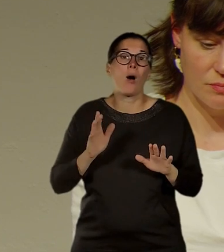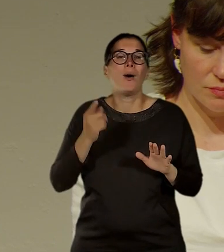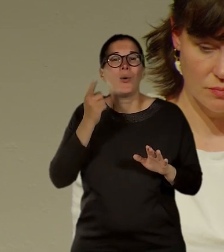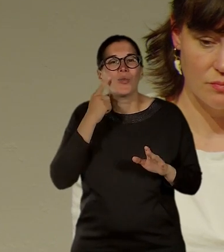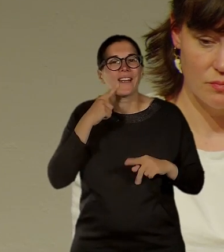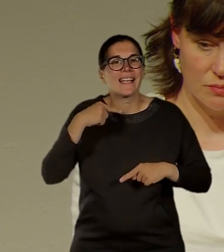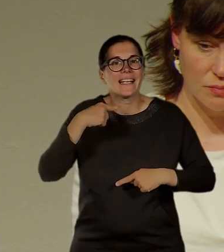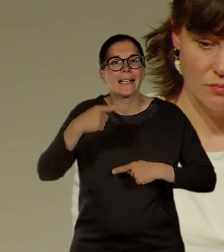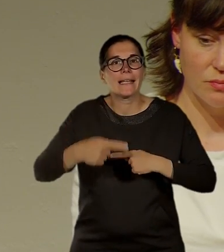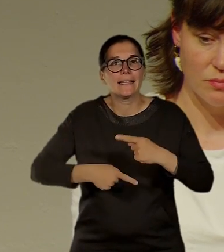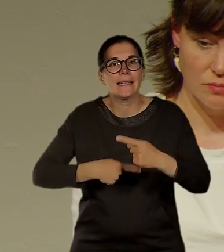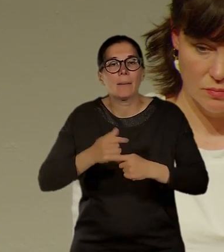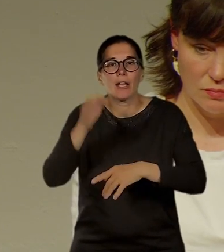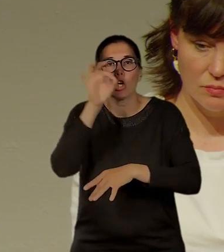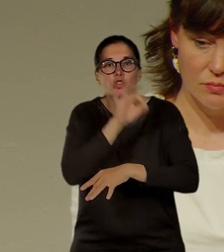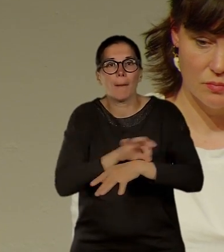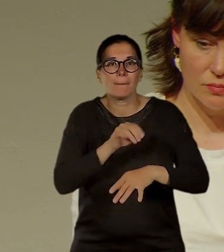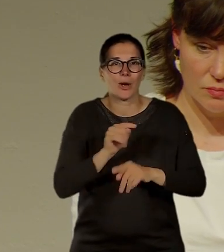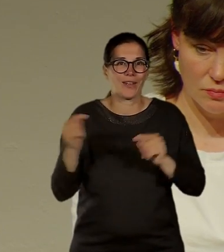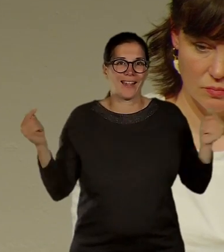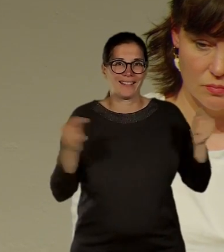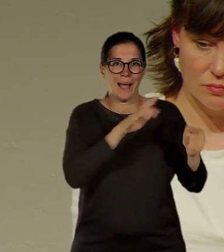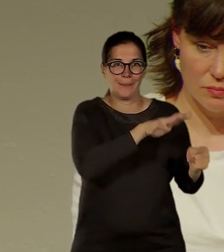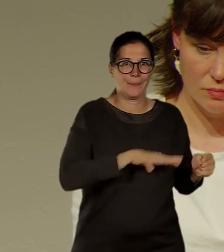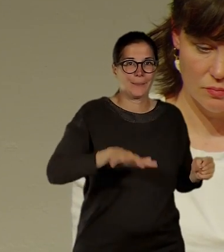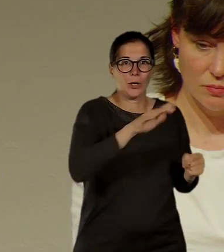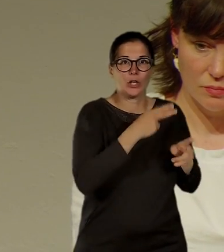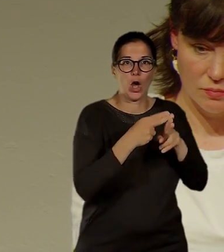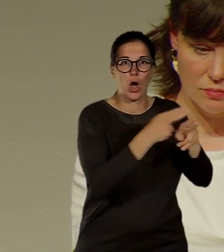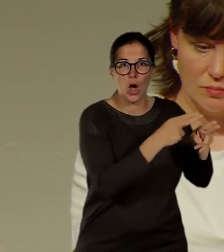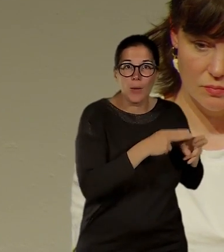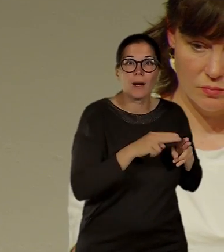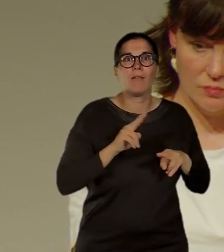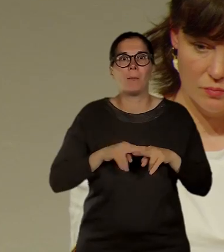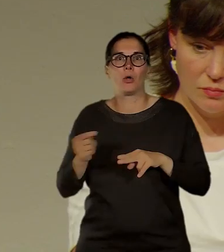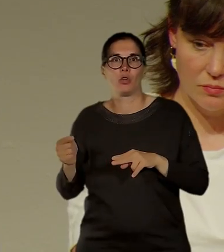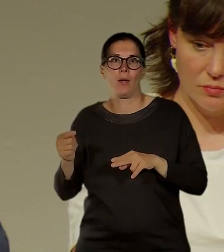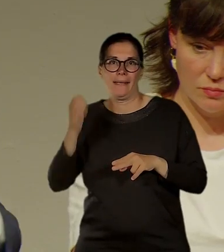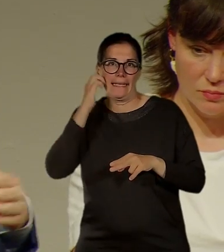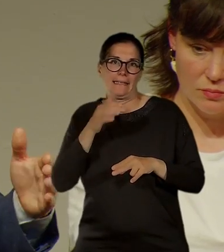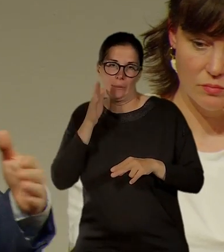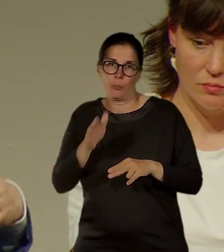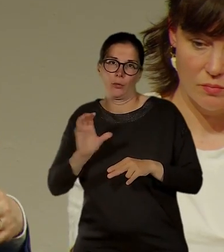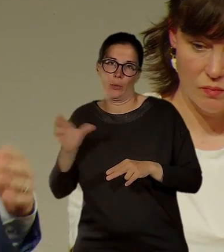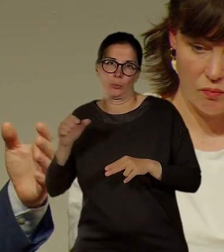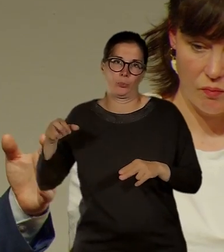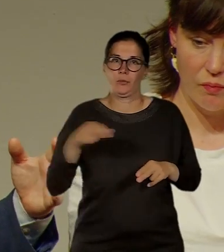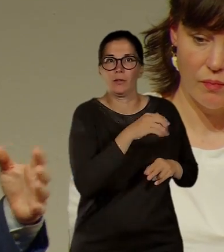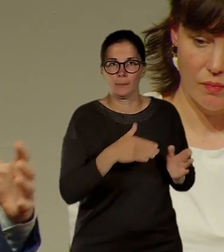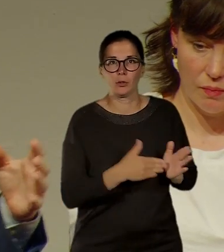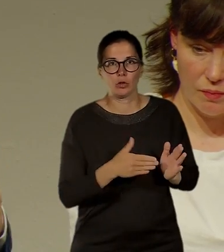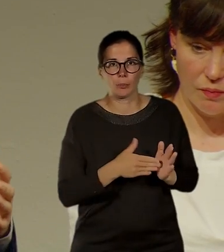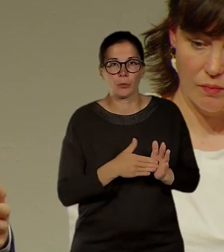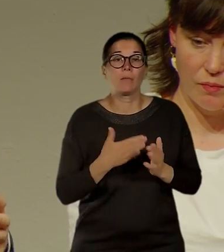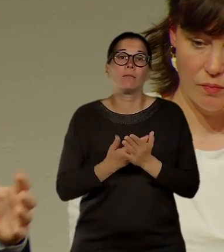postupně na té druhé straně a mělo by se tam to hodit hodně. Takže je to nějaká příprava na ty věci budoucí. Tady